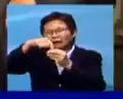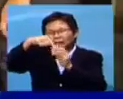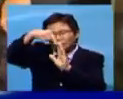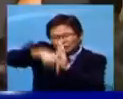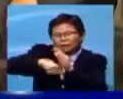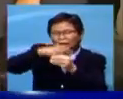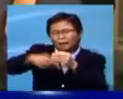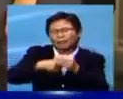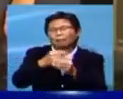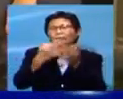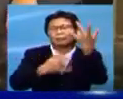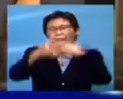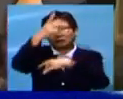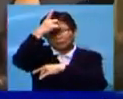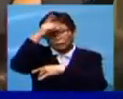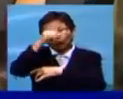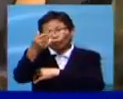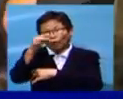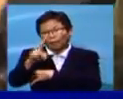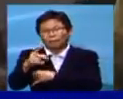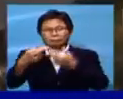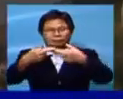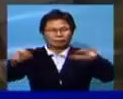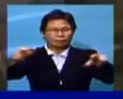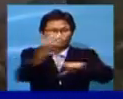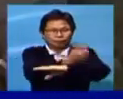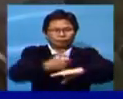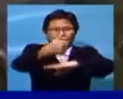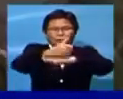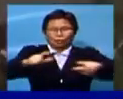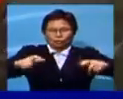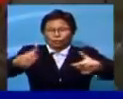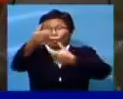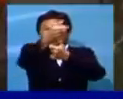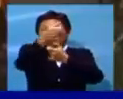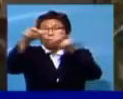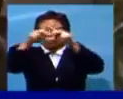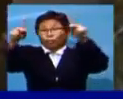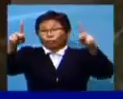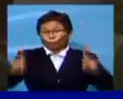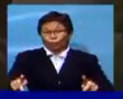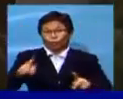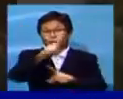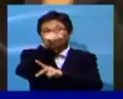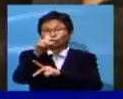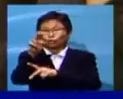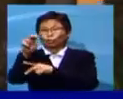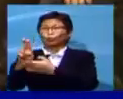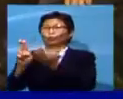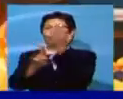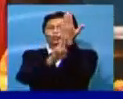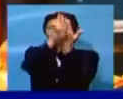institusi Datuk Seri dr Ahmad Zahid melancarkan penubuhan skuad Bomba